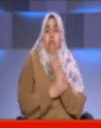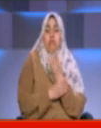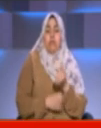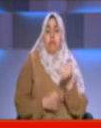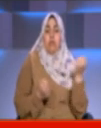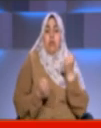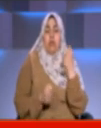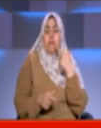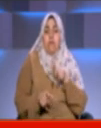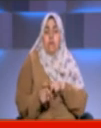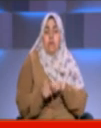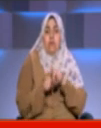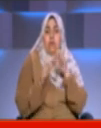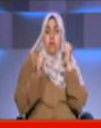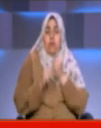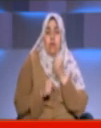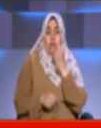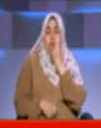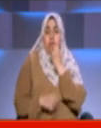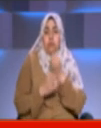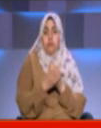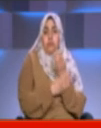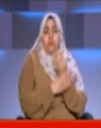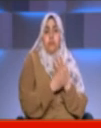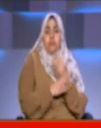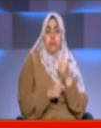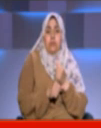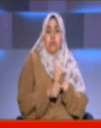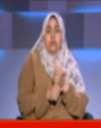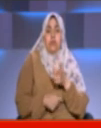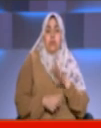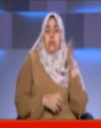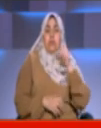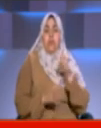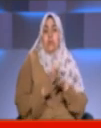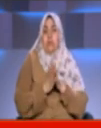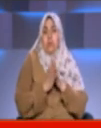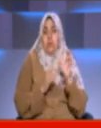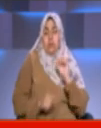لجهاز الاستخبارات القطري الذي يعمل لحساب أكثر من